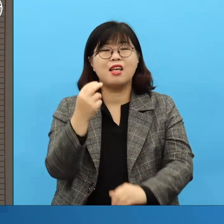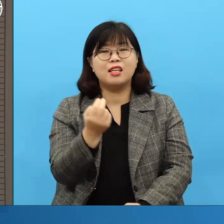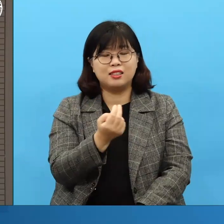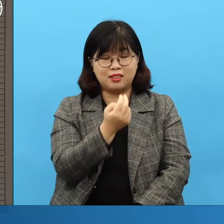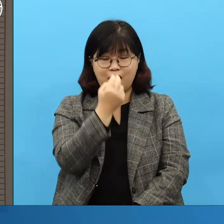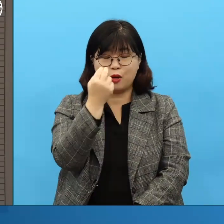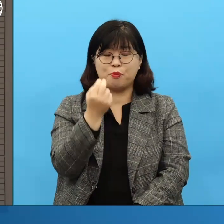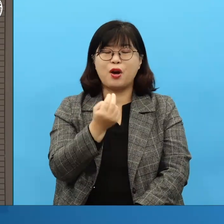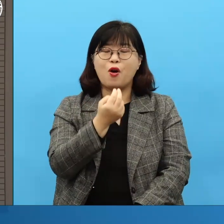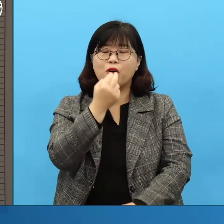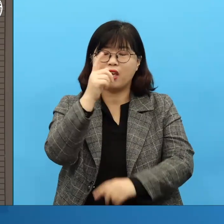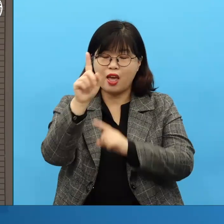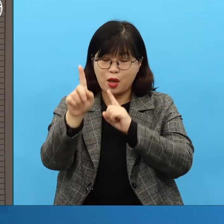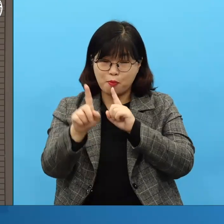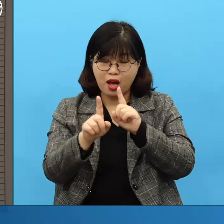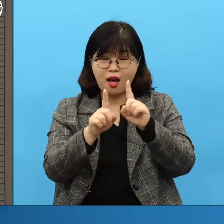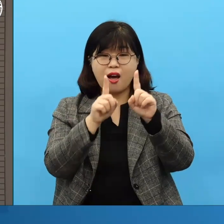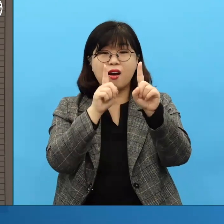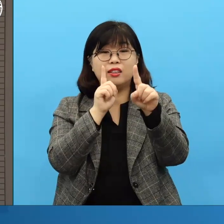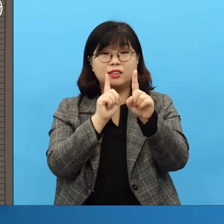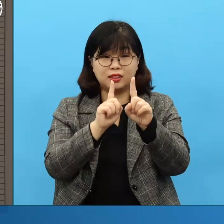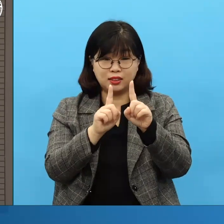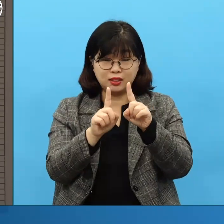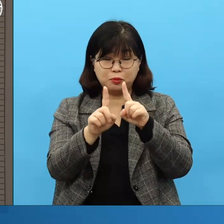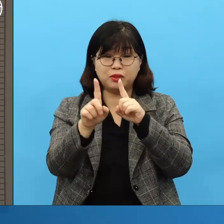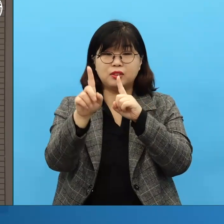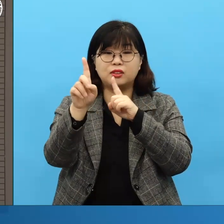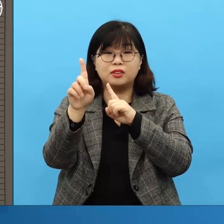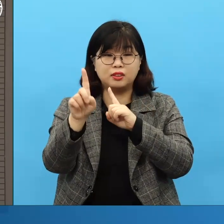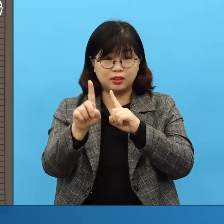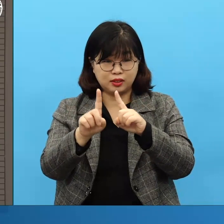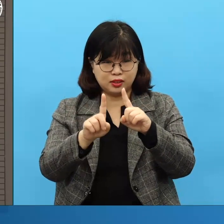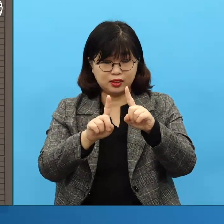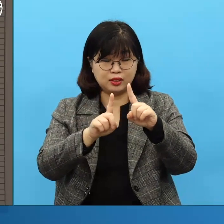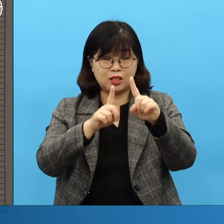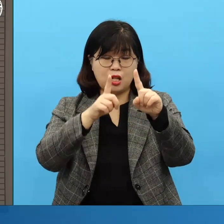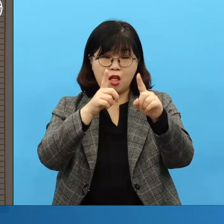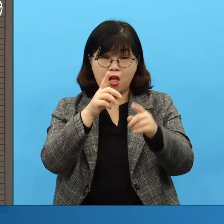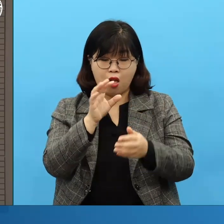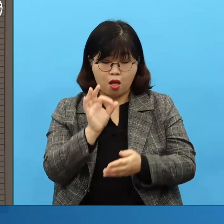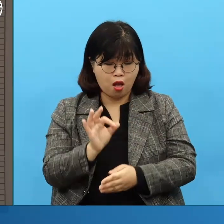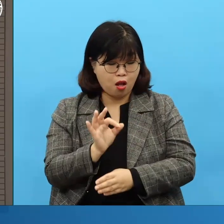살리는 생명의 말씀을